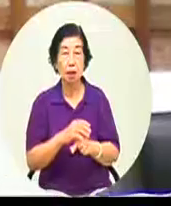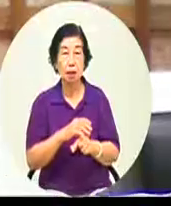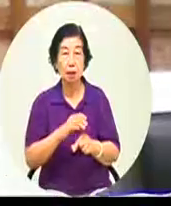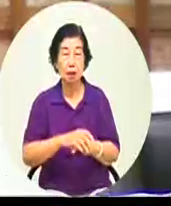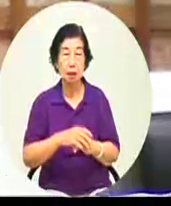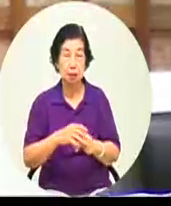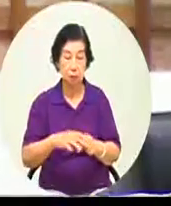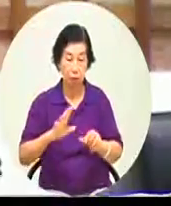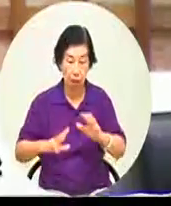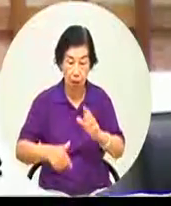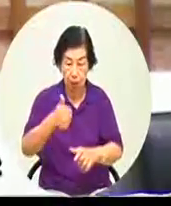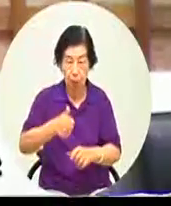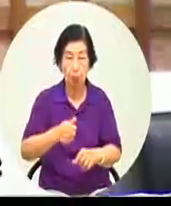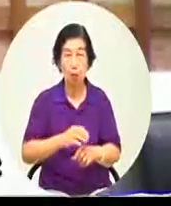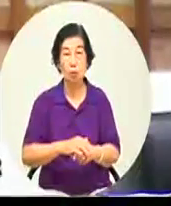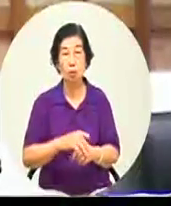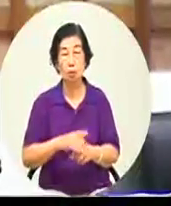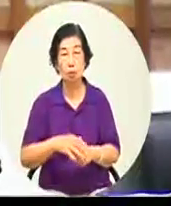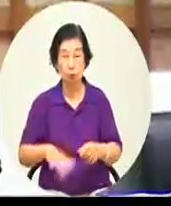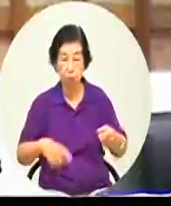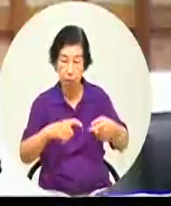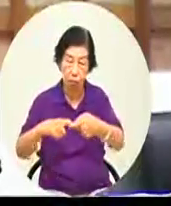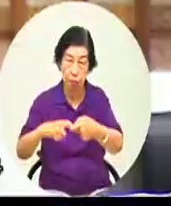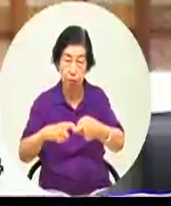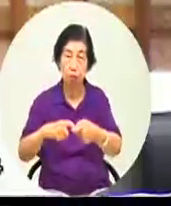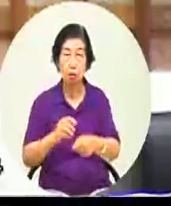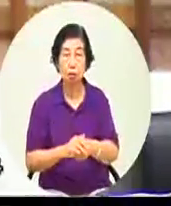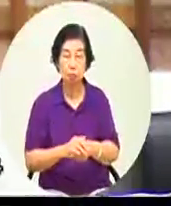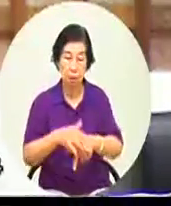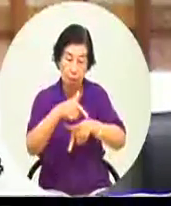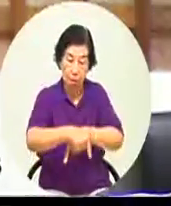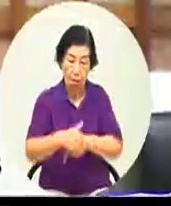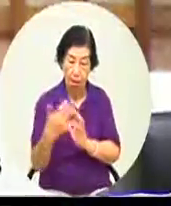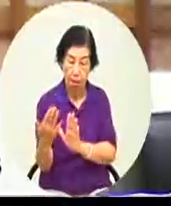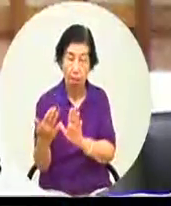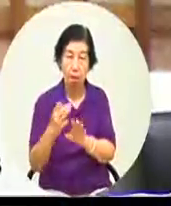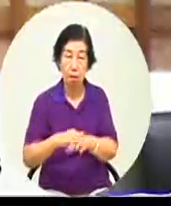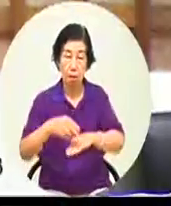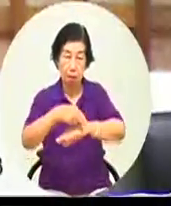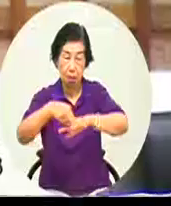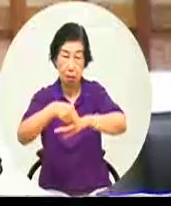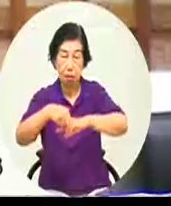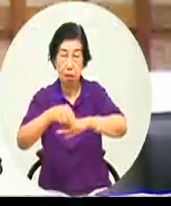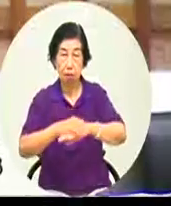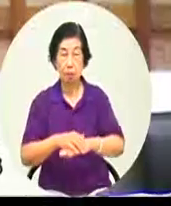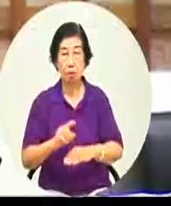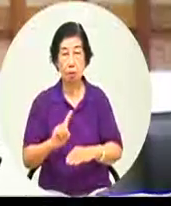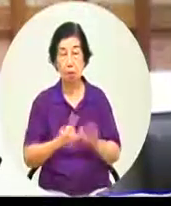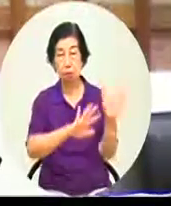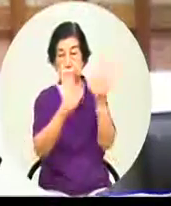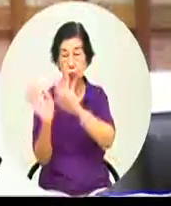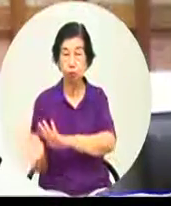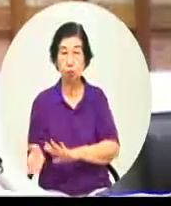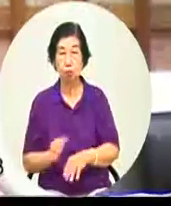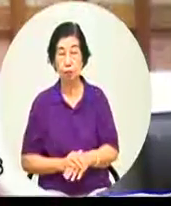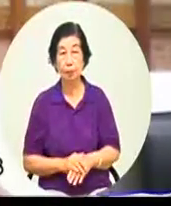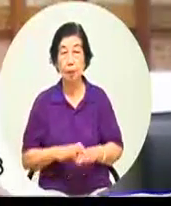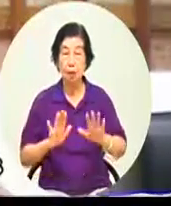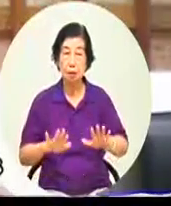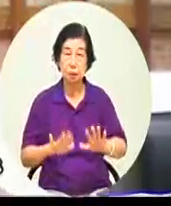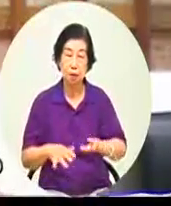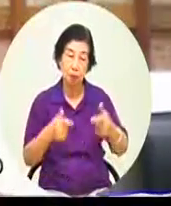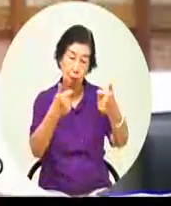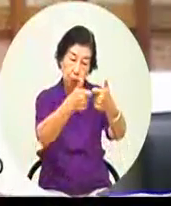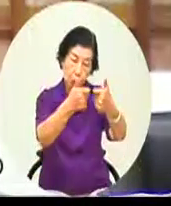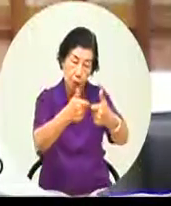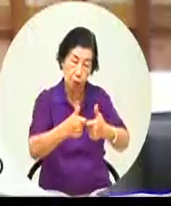合，可是你有没有想到我们到底这个南向计划我们的未来的现有的状况的一个配套，你